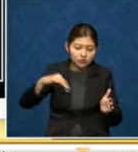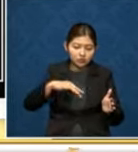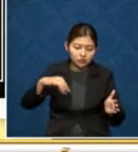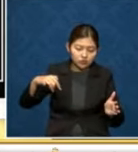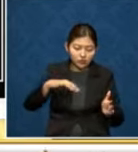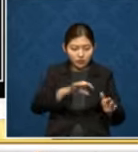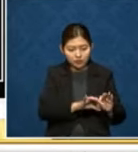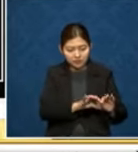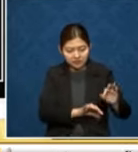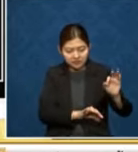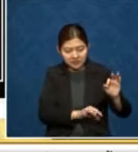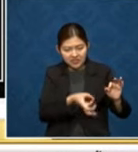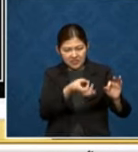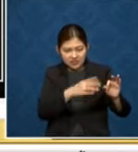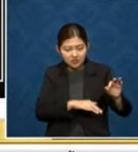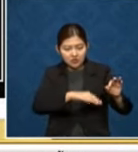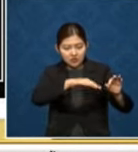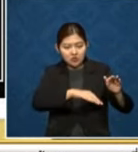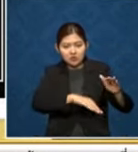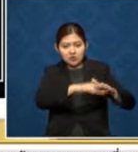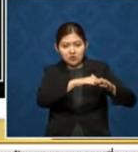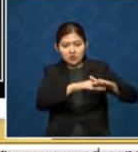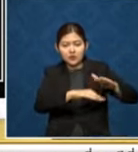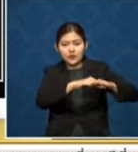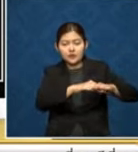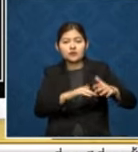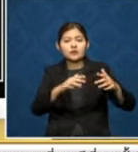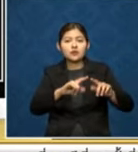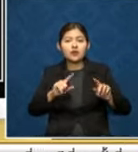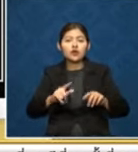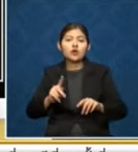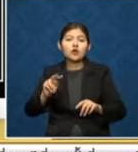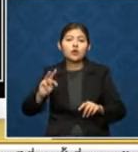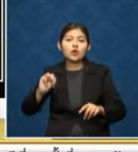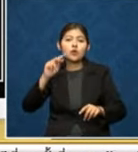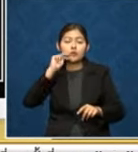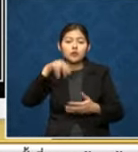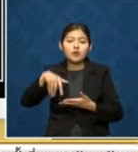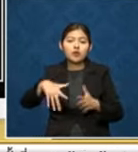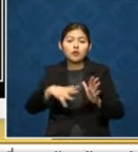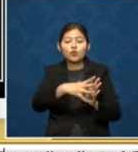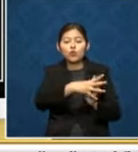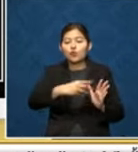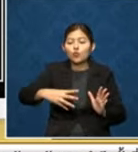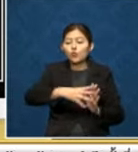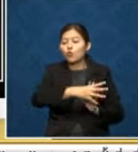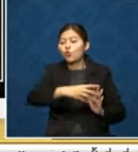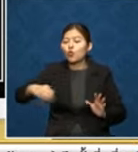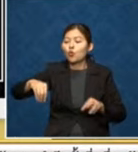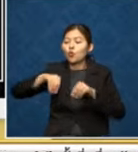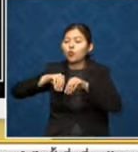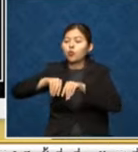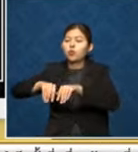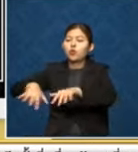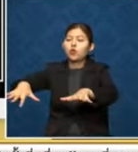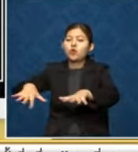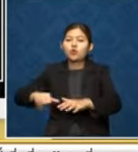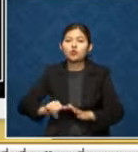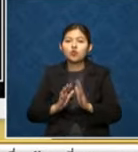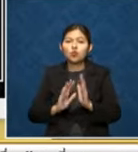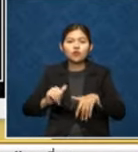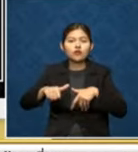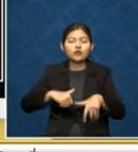ร์แล้วก็กรมชลประทานนั้นได้สูบน้ำส่งไปหลายๆพื้นที่พี่น้องประชาชนนั้นเกิดความวิต